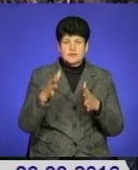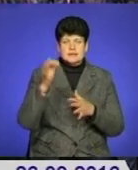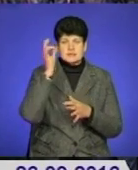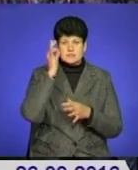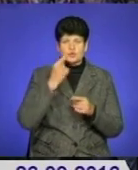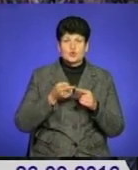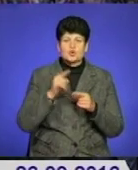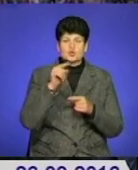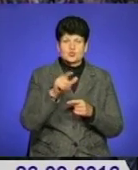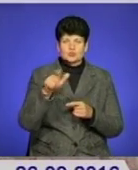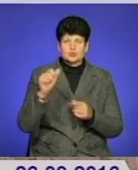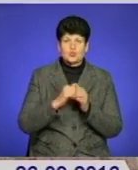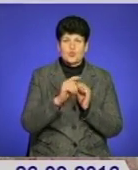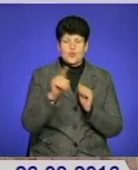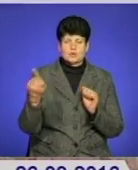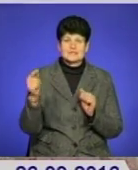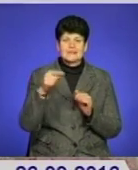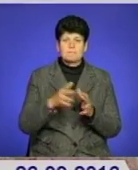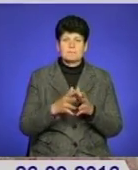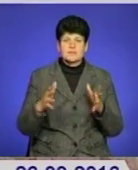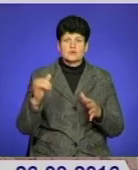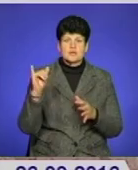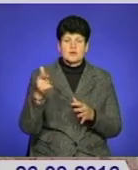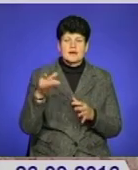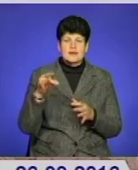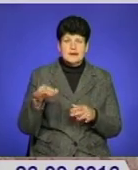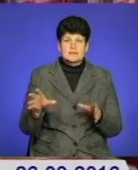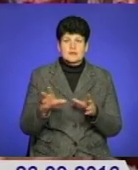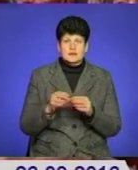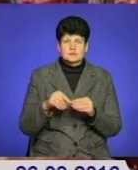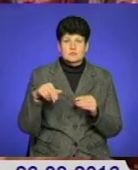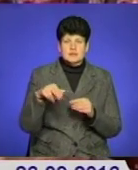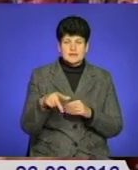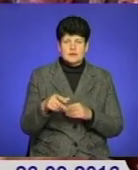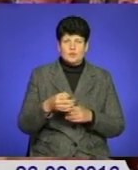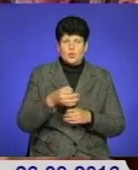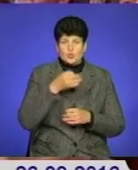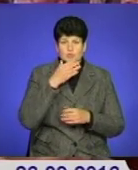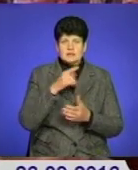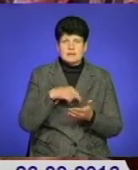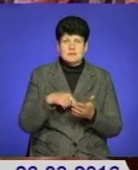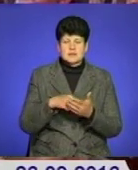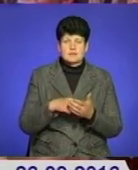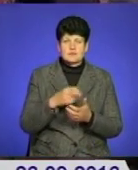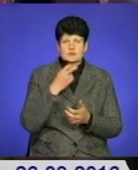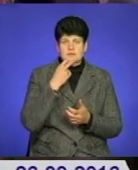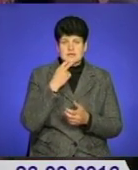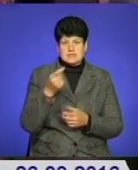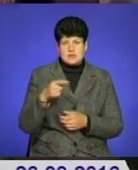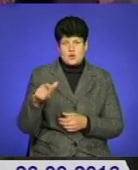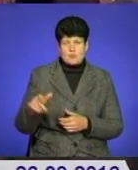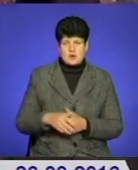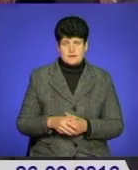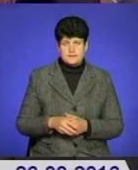людину кожен. Тим паче, що зараз Ігор Герета ніби з нами, іде улюбленим містом і посміхається тернополянам. Головна риса,